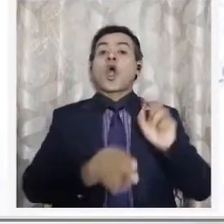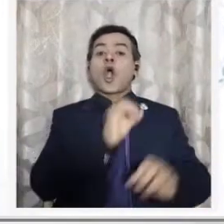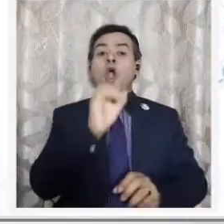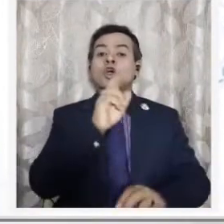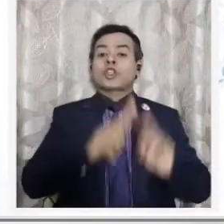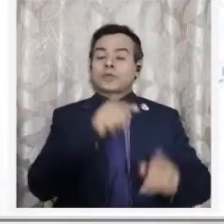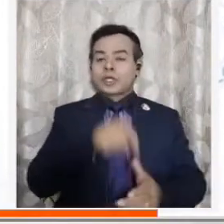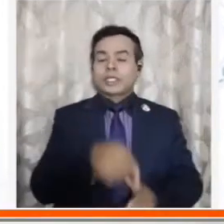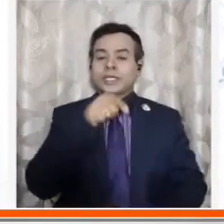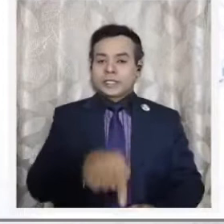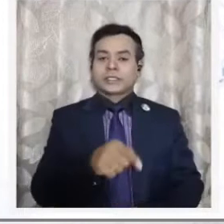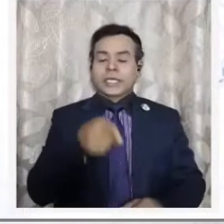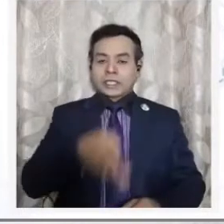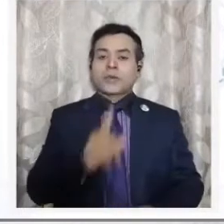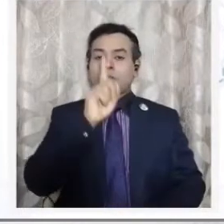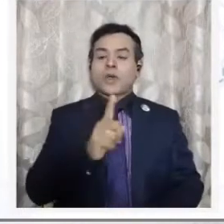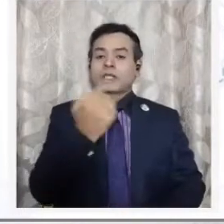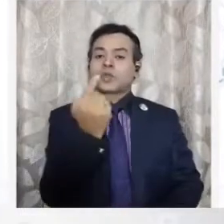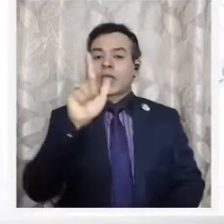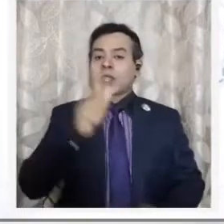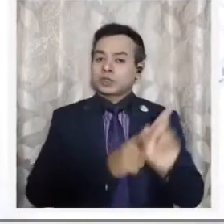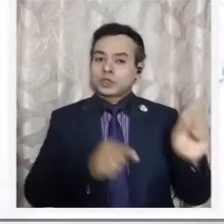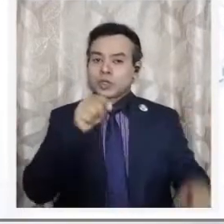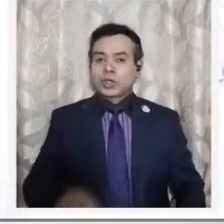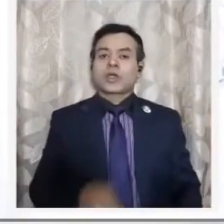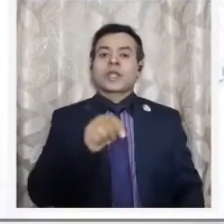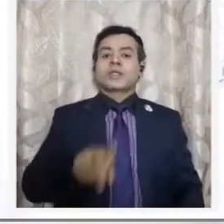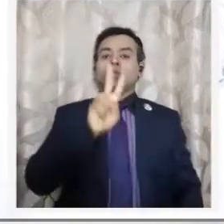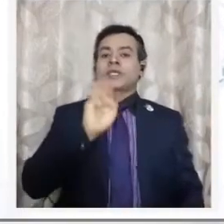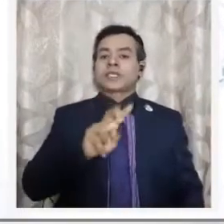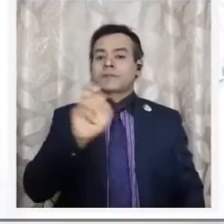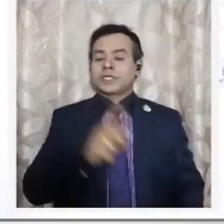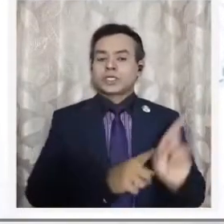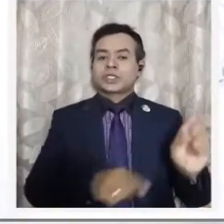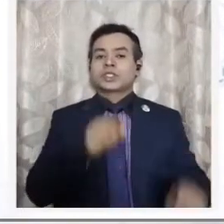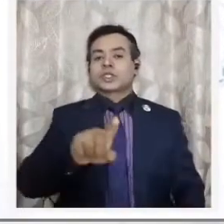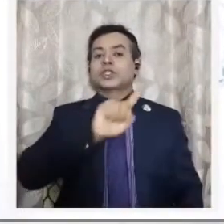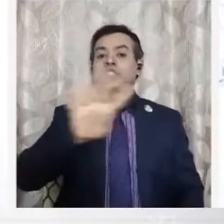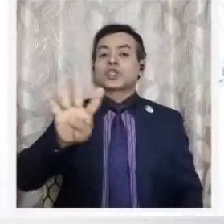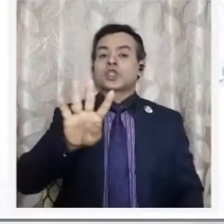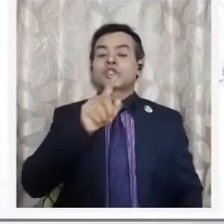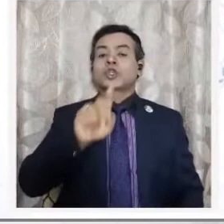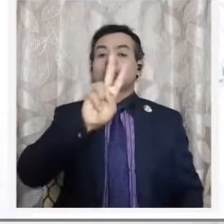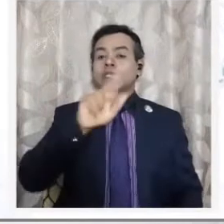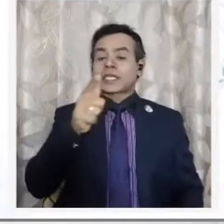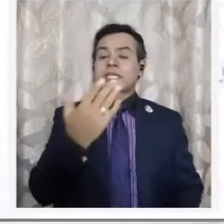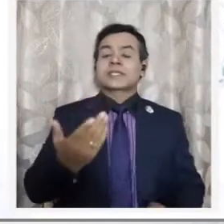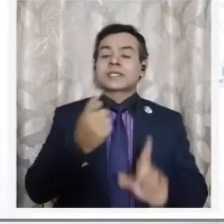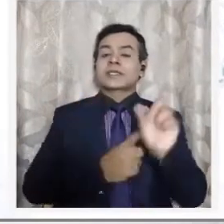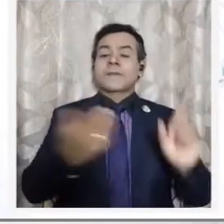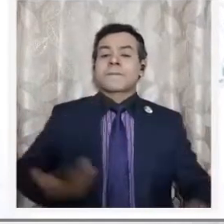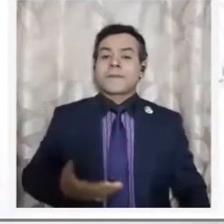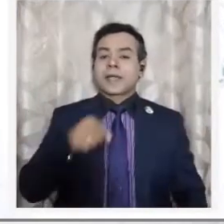জন মৃত্যুবরণ করেছেন। এ নিয়ে এখন পর্যন্ত দেশে করোনায় মোট মৃত্যুবরণ করেছেন 1888 জন।